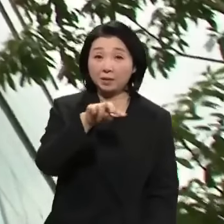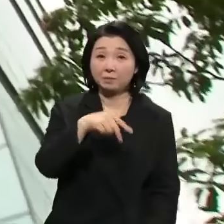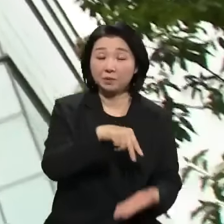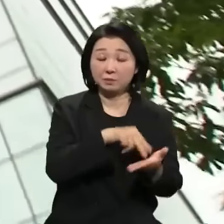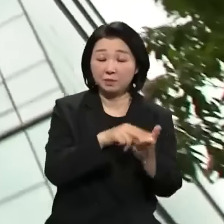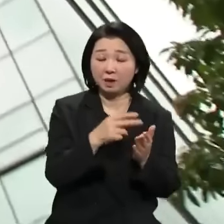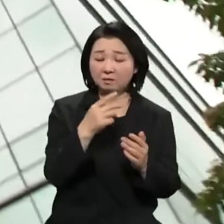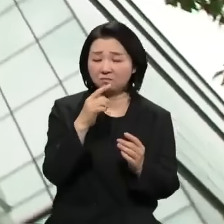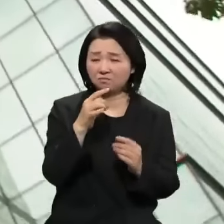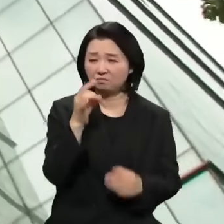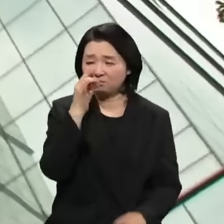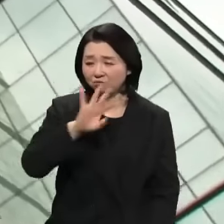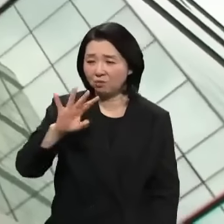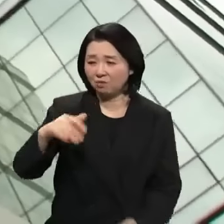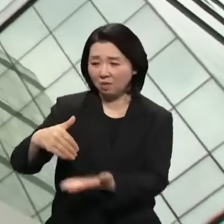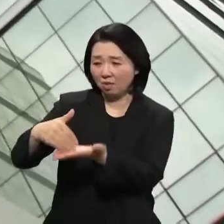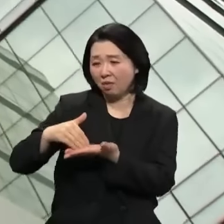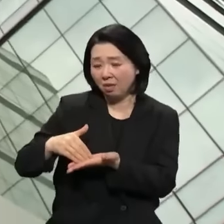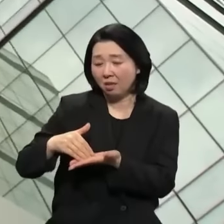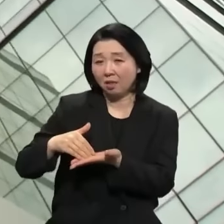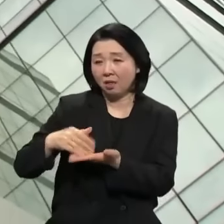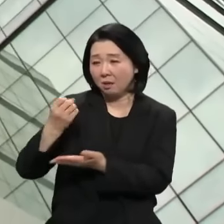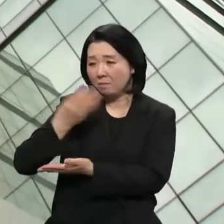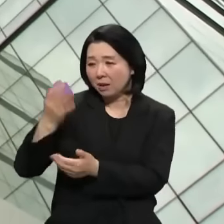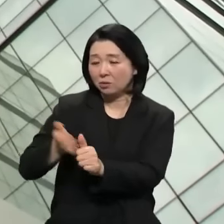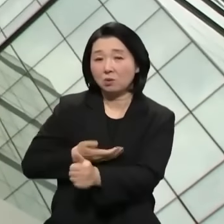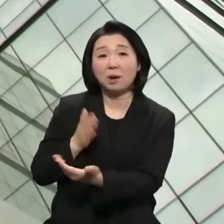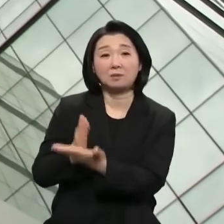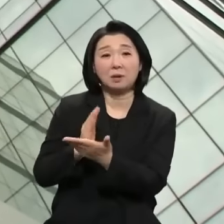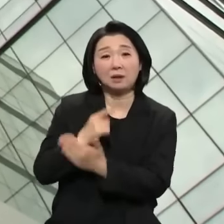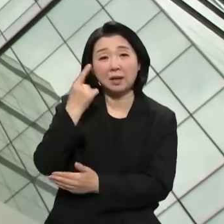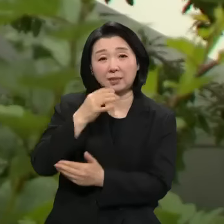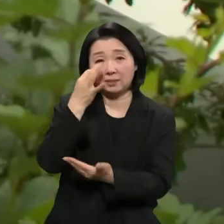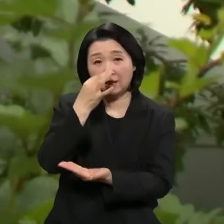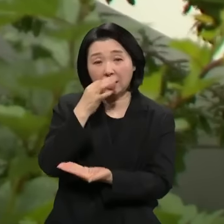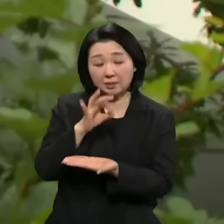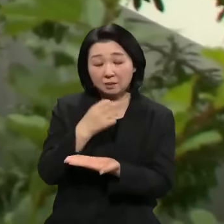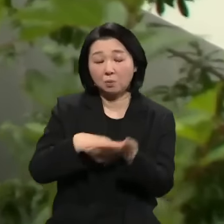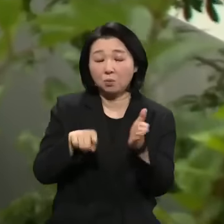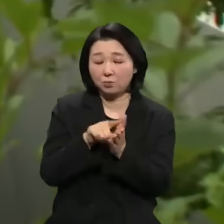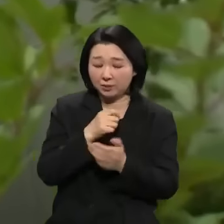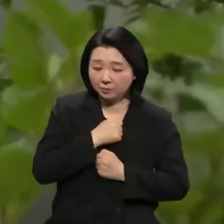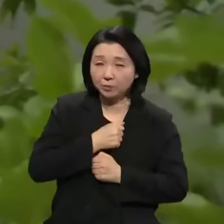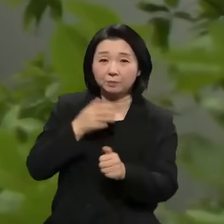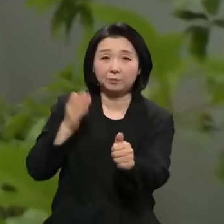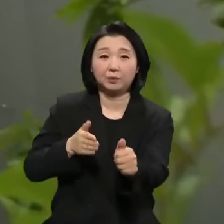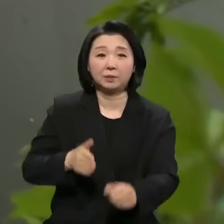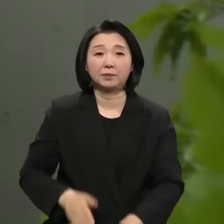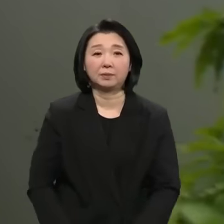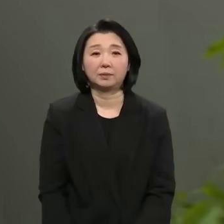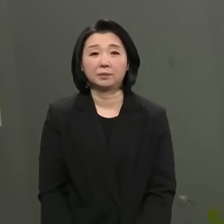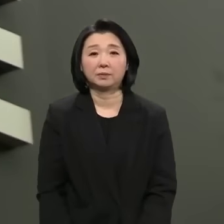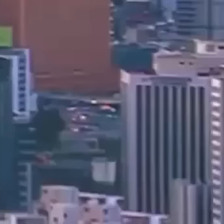일방적 주장이라며 여론을 호도하지 말고 아티스트 가치 보호를 위해 자중하라는 입장을 냈습니다.